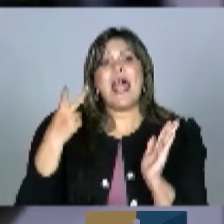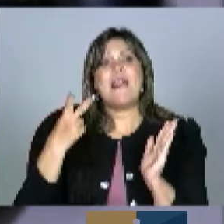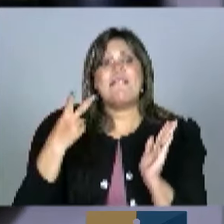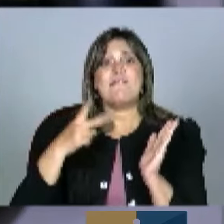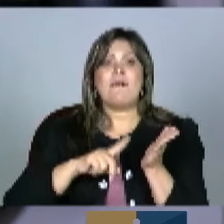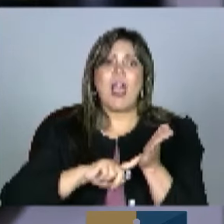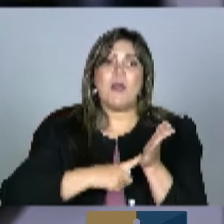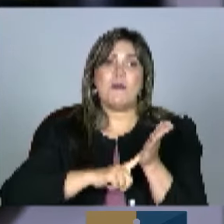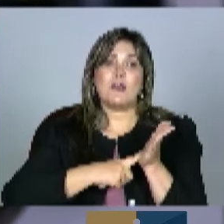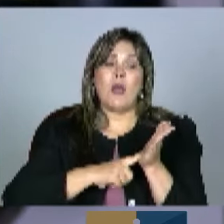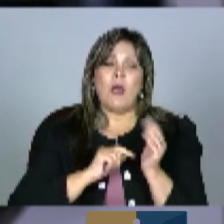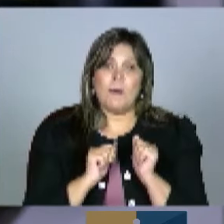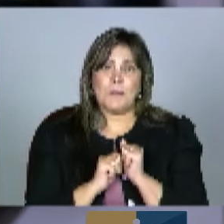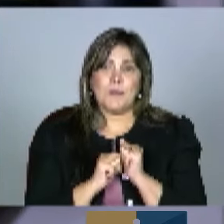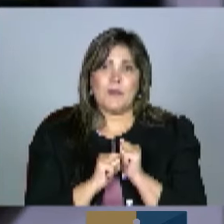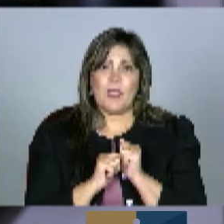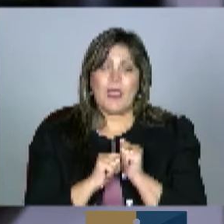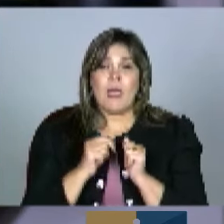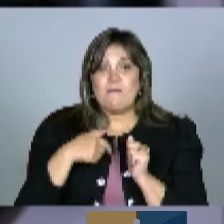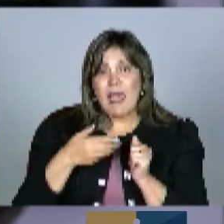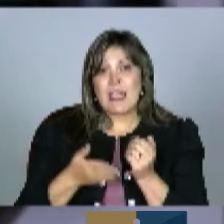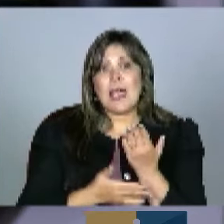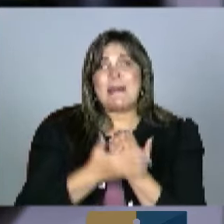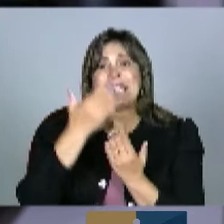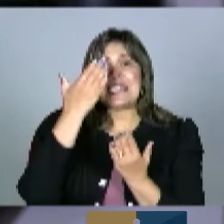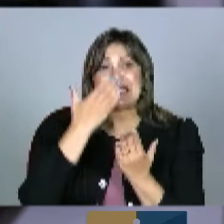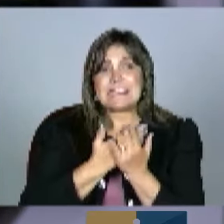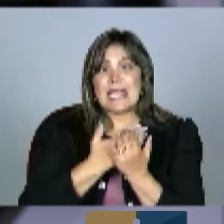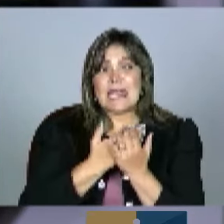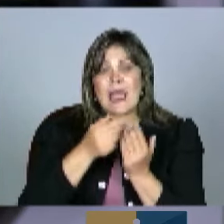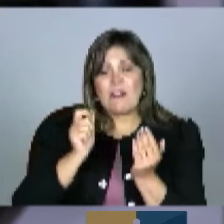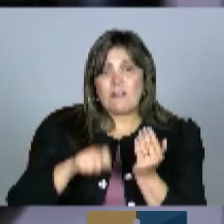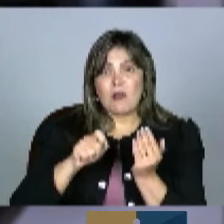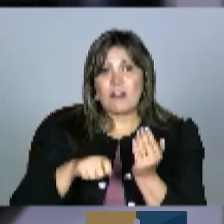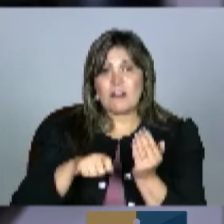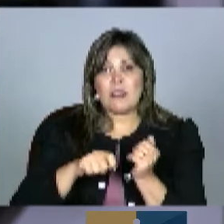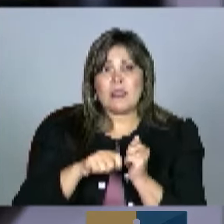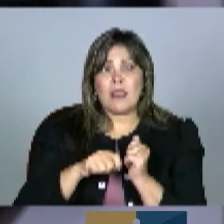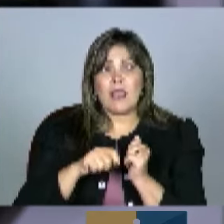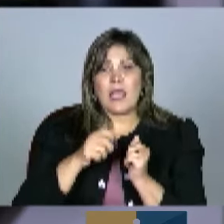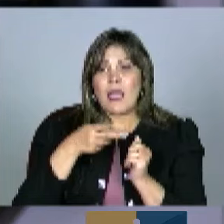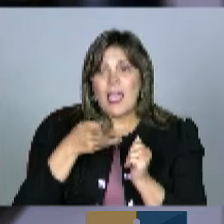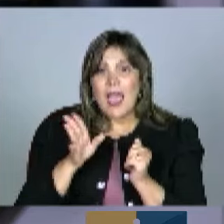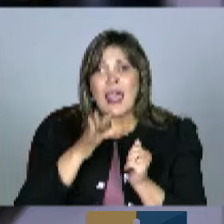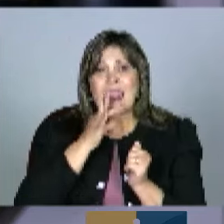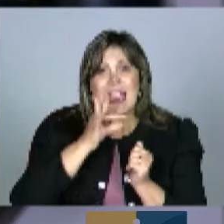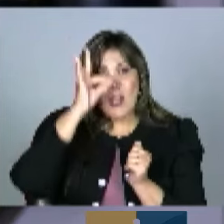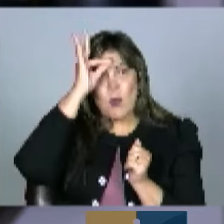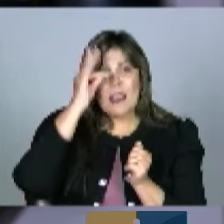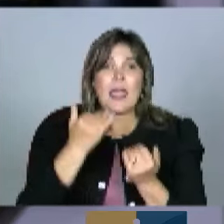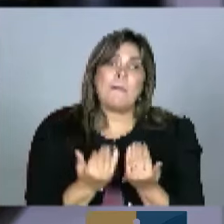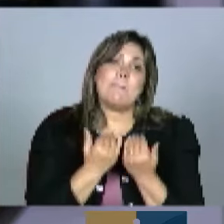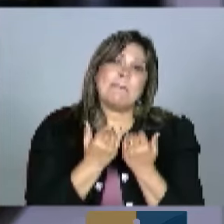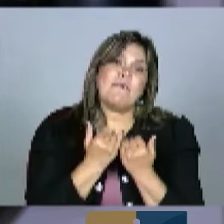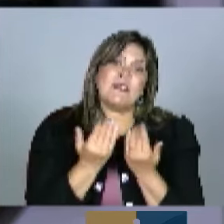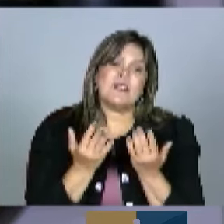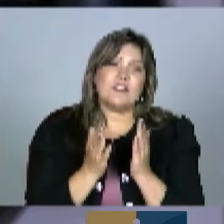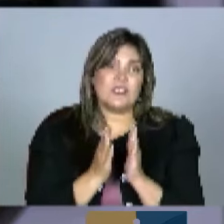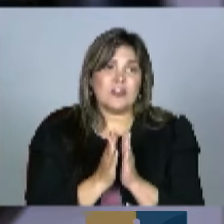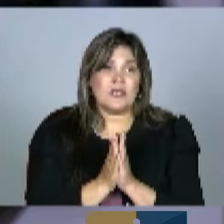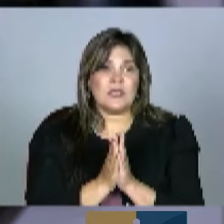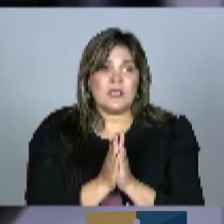المشكله فانا جيت اعمل له استئناف على نفس العنوان ده المحضر بيقول لن يستدل عليه يعني مش موجود في العنوان ده يعني لما رفعت